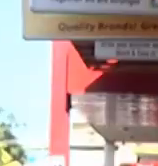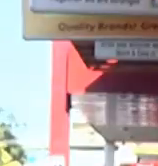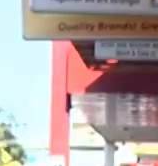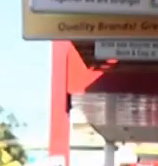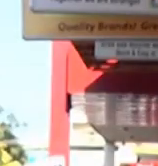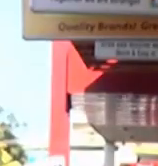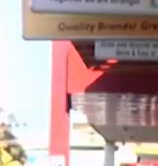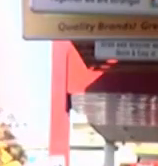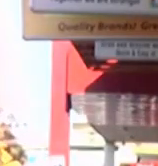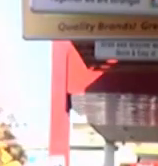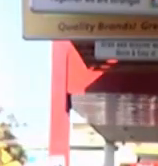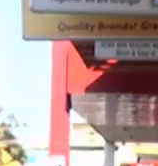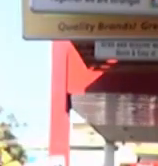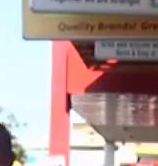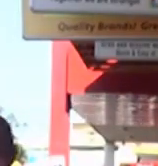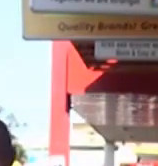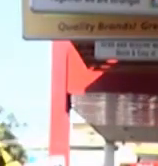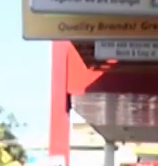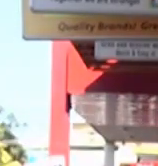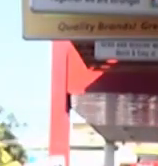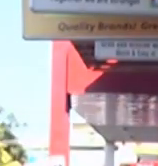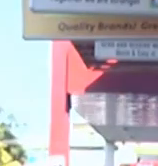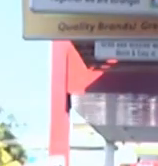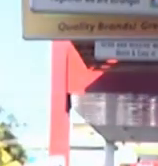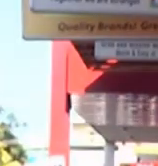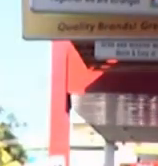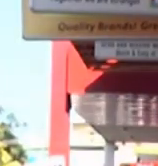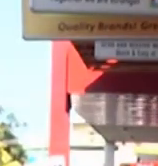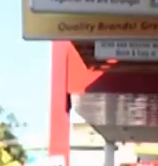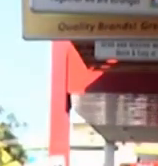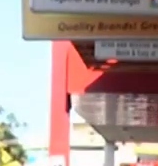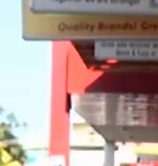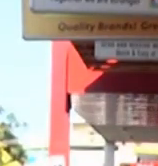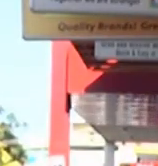मैं तो दिल्ली में रहता हूँ और रेडियो